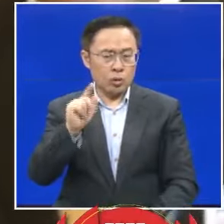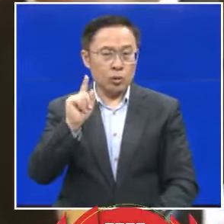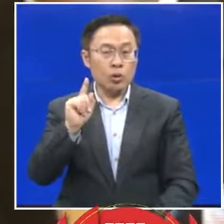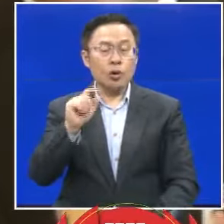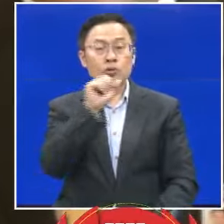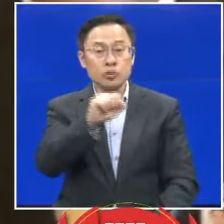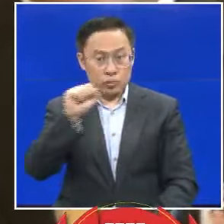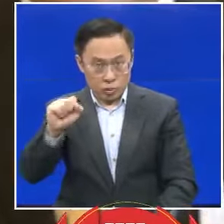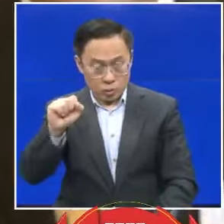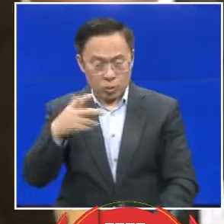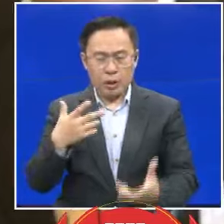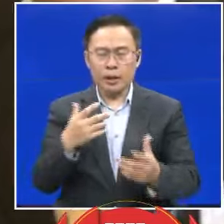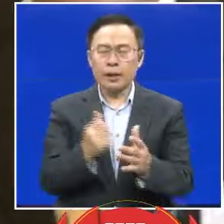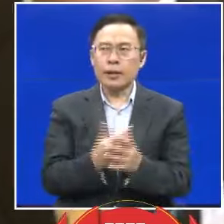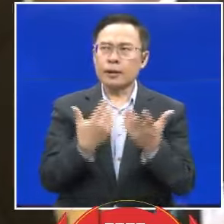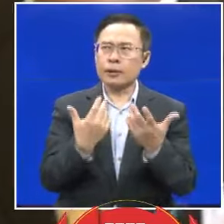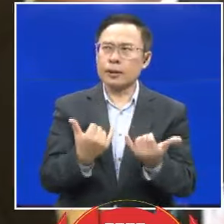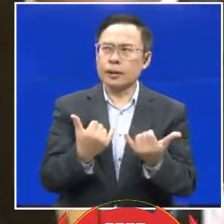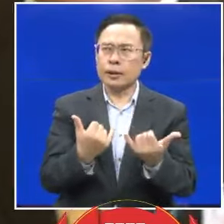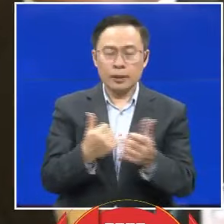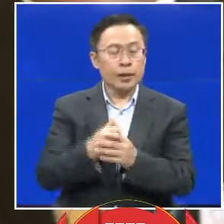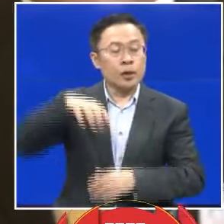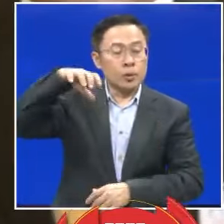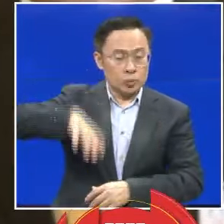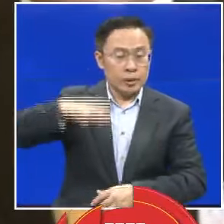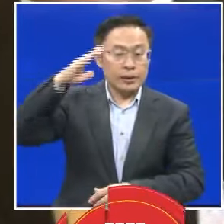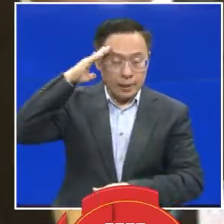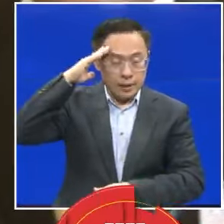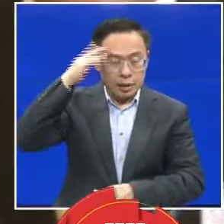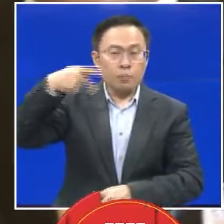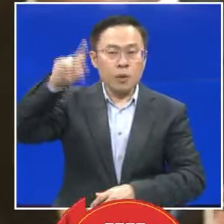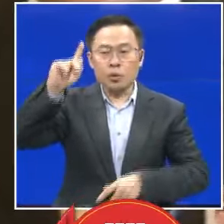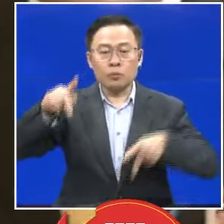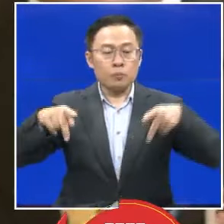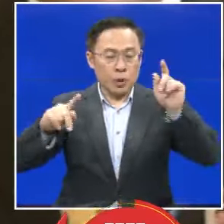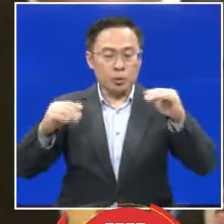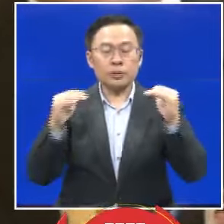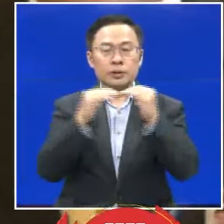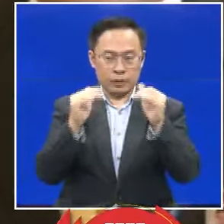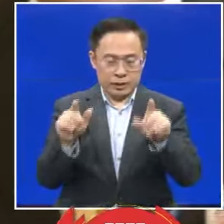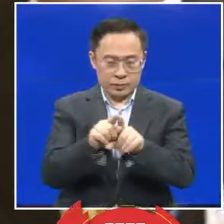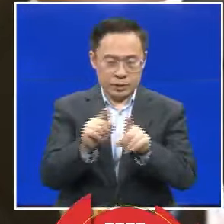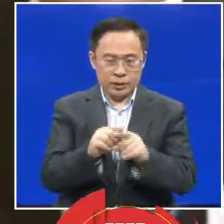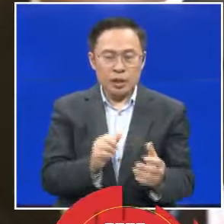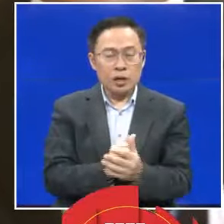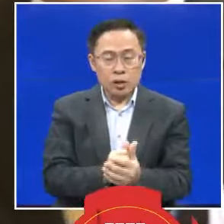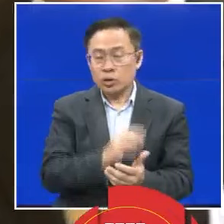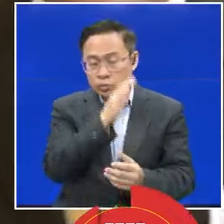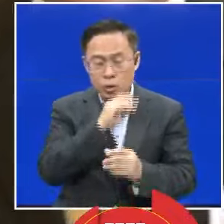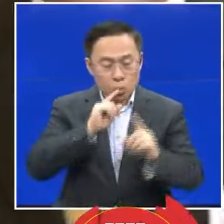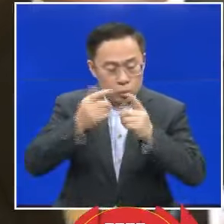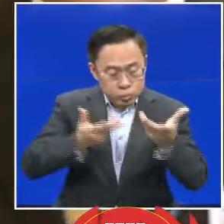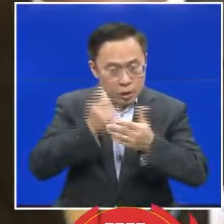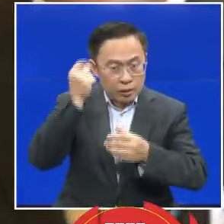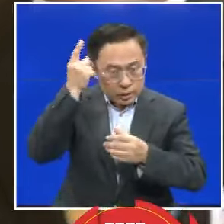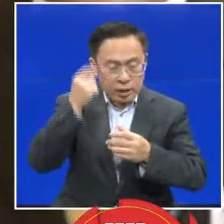มันก็จะเป็นการให้คำตอบนะครับกับสังคมนะครับว่า ทิศทางมันจะไปในทางไหนนะครับเข้าใ